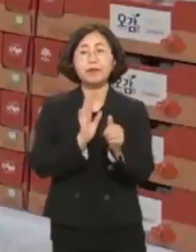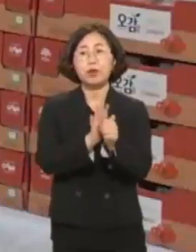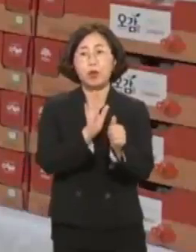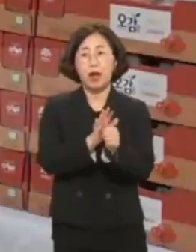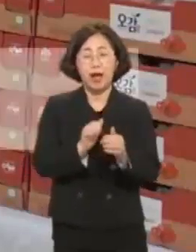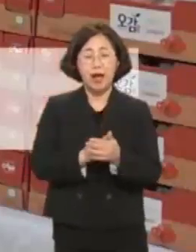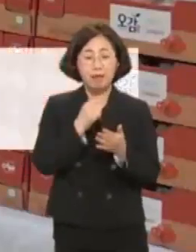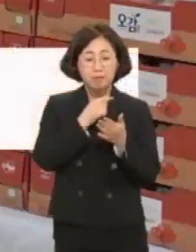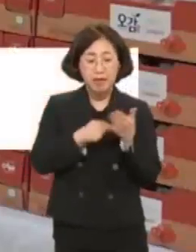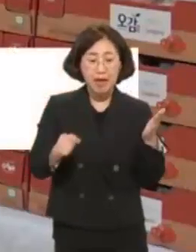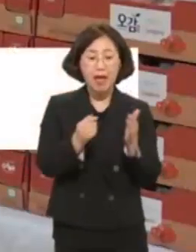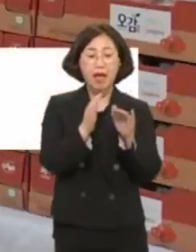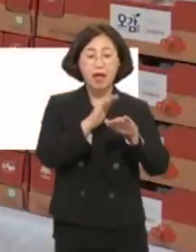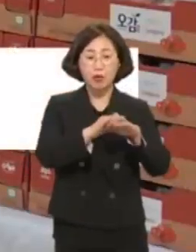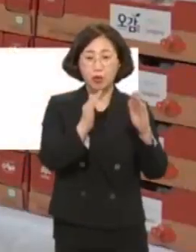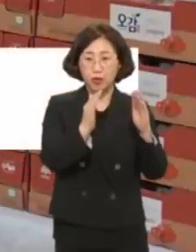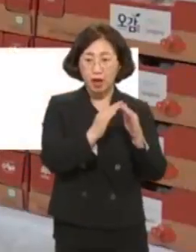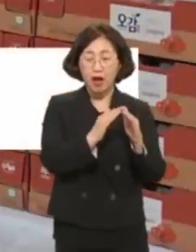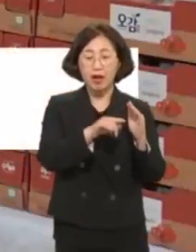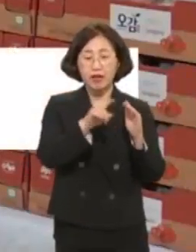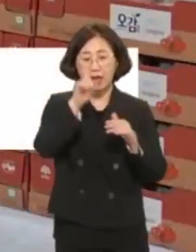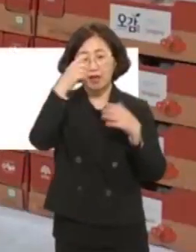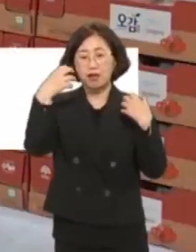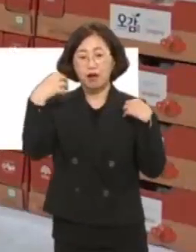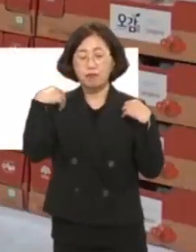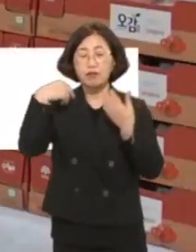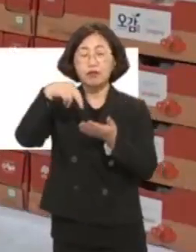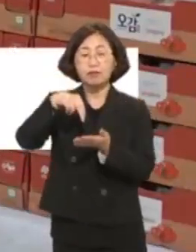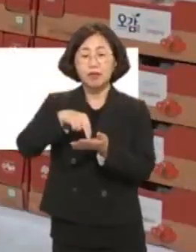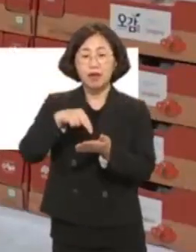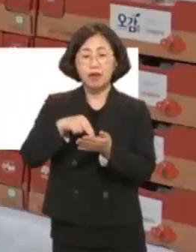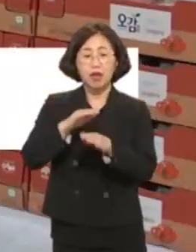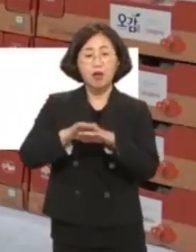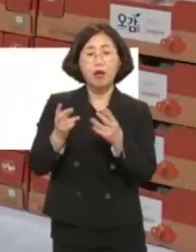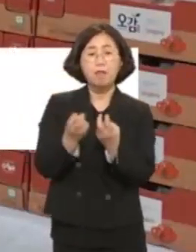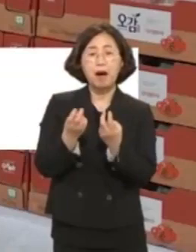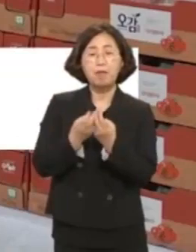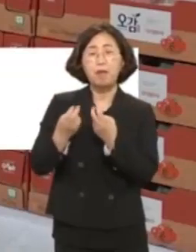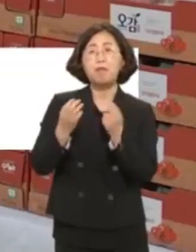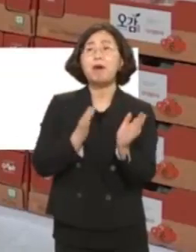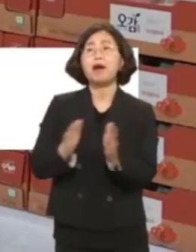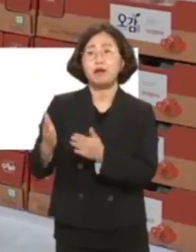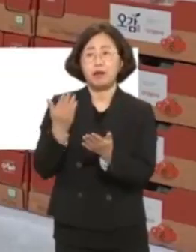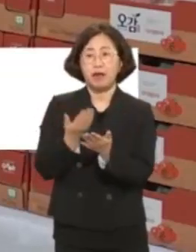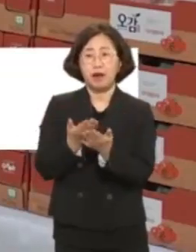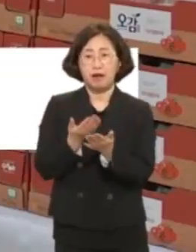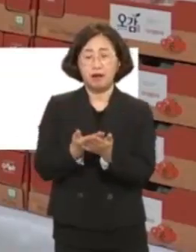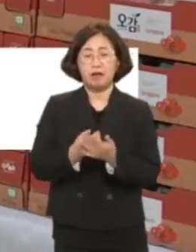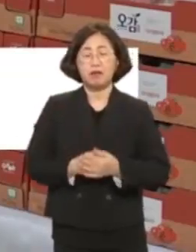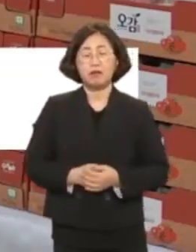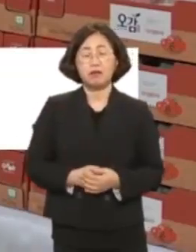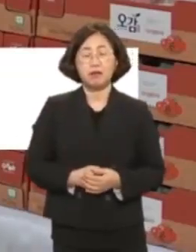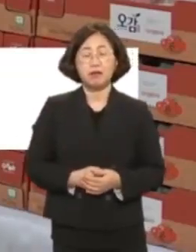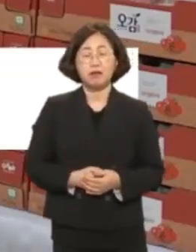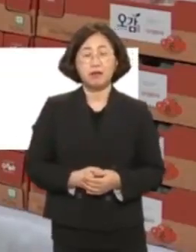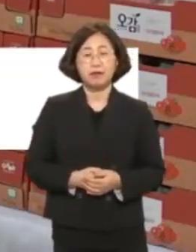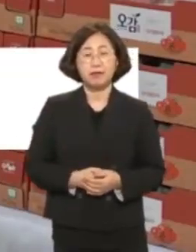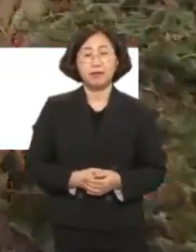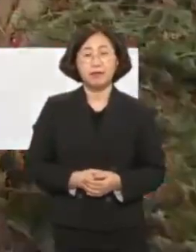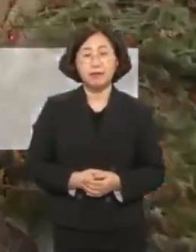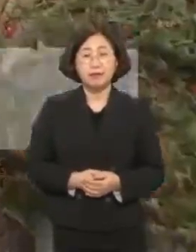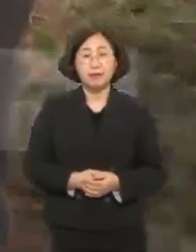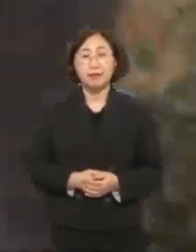입은 농가들 같은 경우 정부 차원에서 대책을 조속히 마련해 줘야 된다. 이런 말씀을 드리고